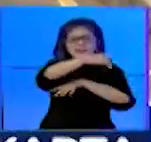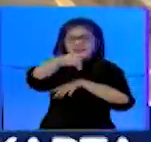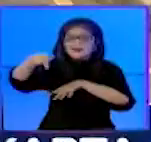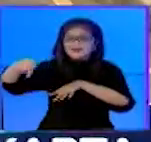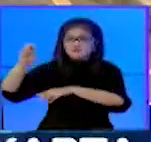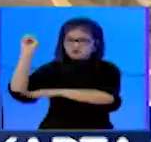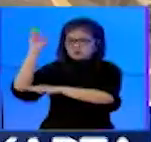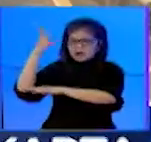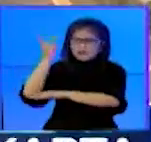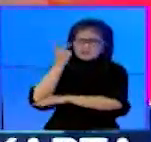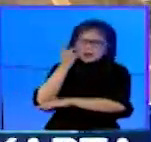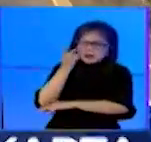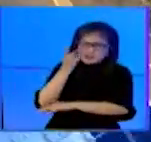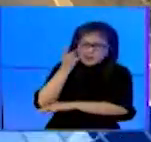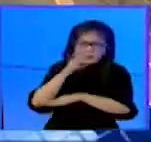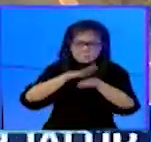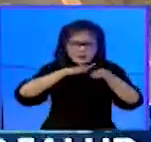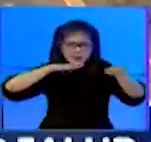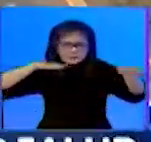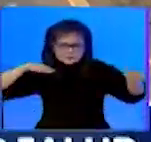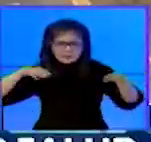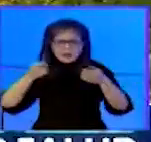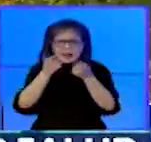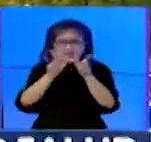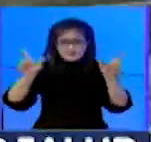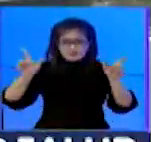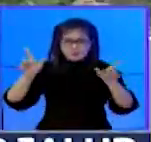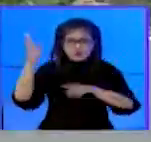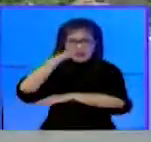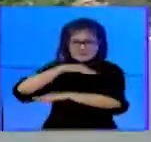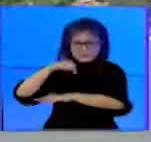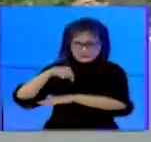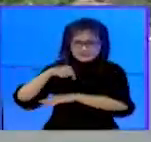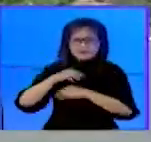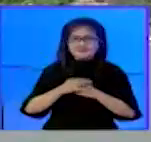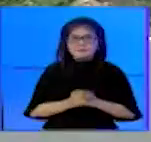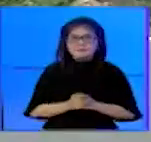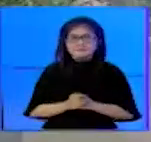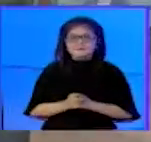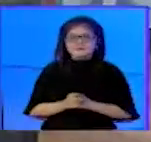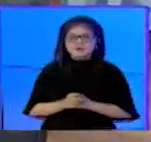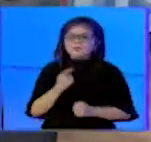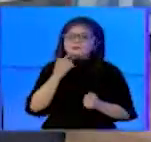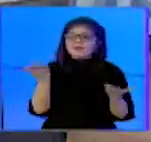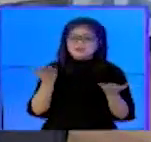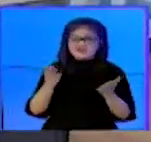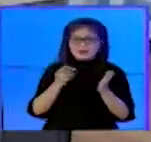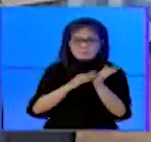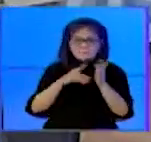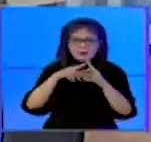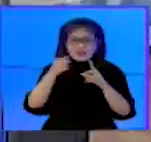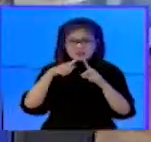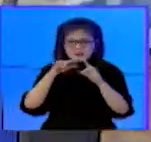untuk mengantisipasi adanya kepadatan di libur panjang saat ini. Lady. Baik, terima kasih Armalina atas laporannya. Kita menuju ke Ririn